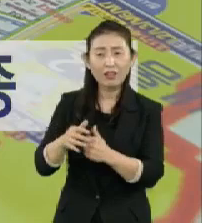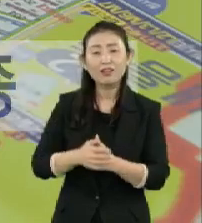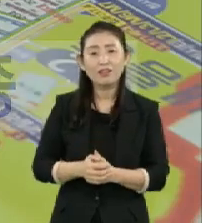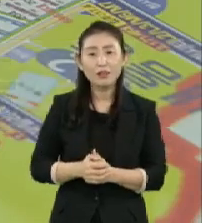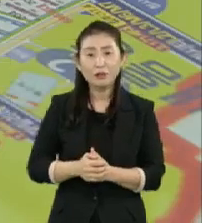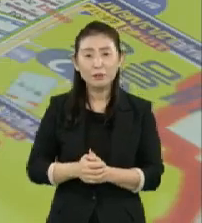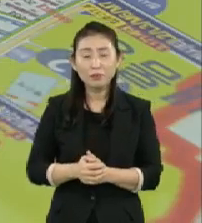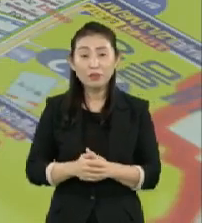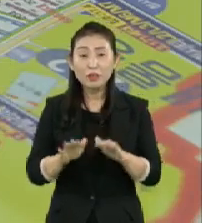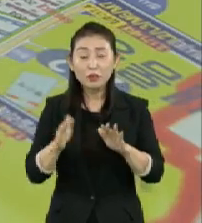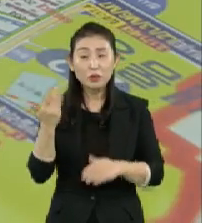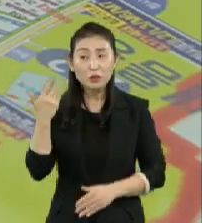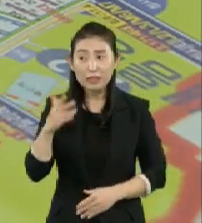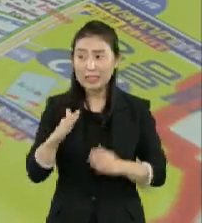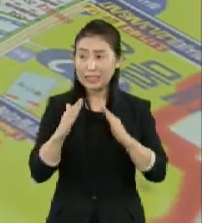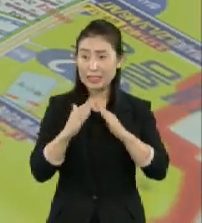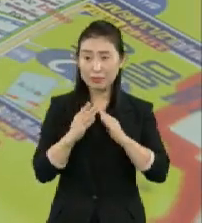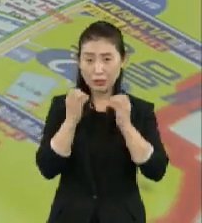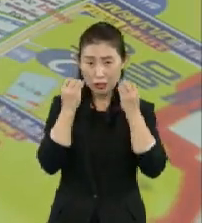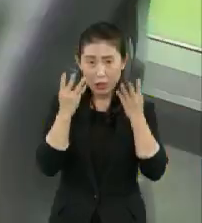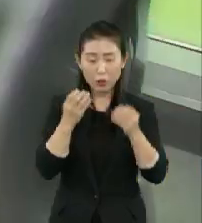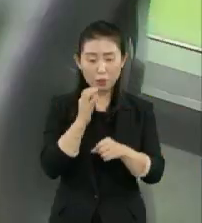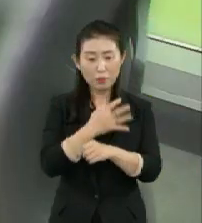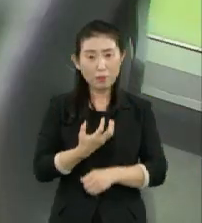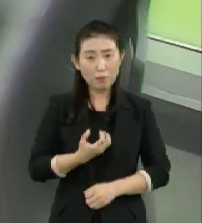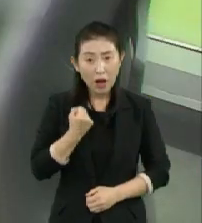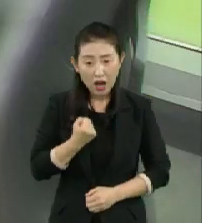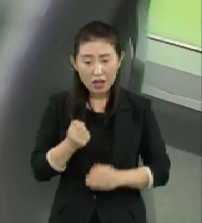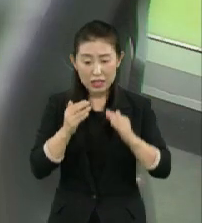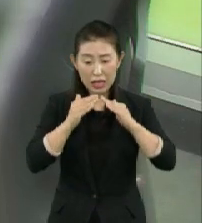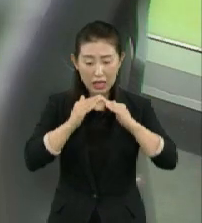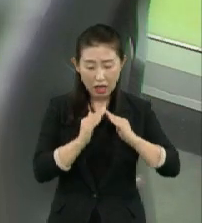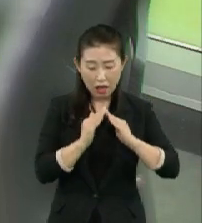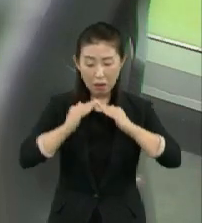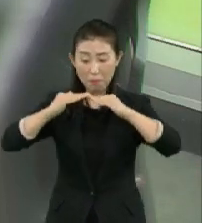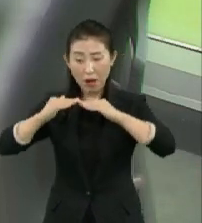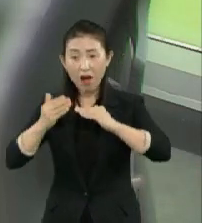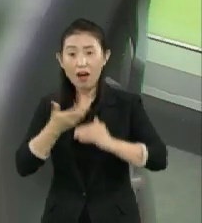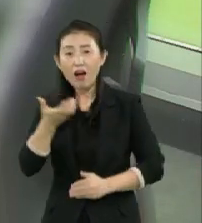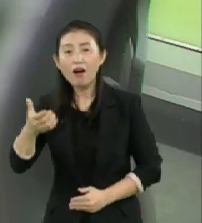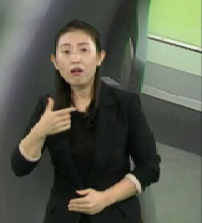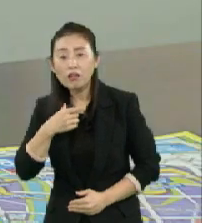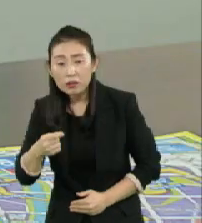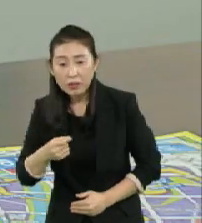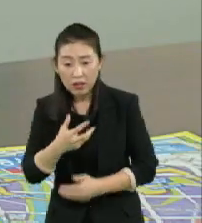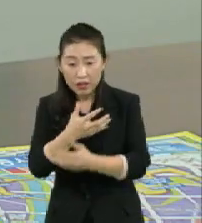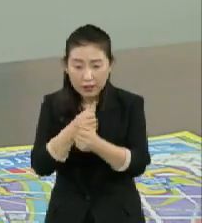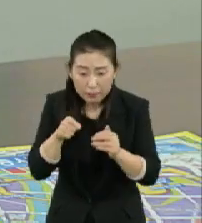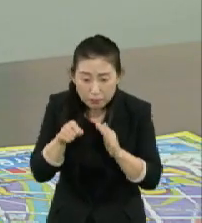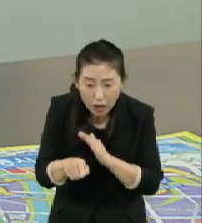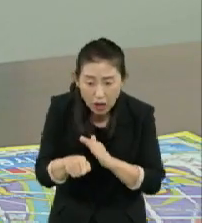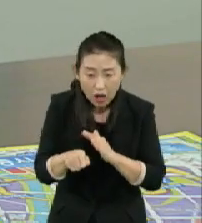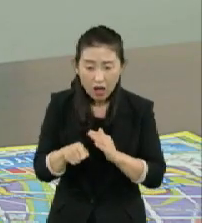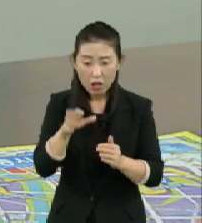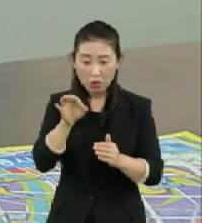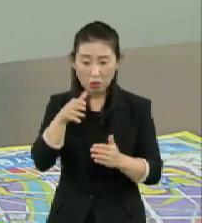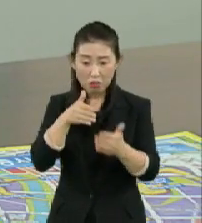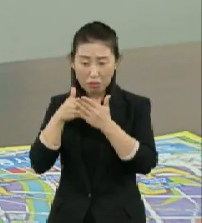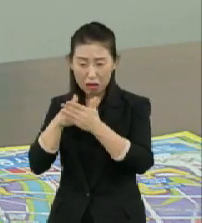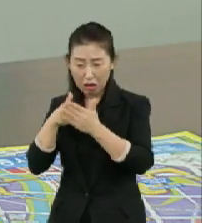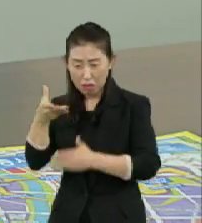원인입니다. 실제로 요즘 집을 새로 장만하거나 집을 넓히려는 수요자들이 대출이 막혀 계약을 포기하는